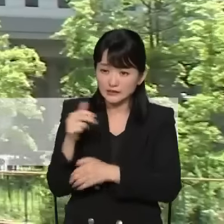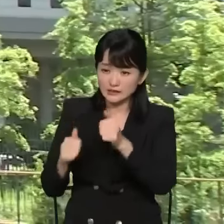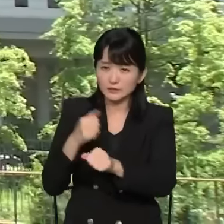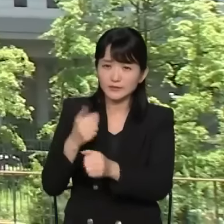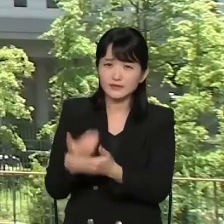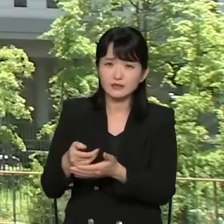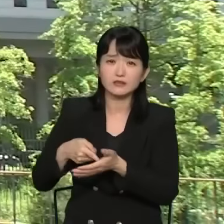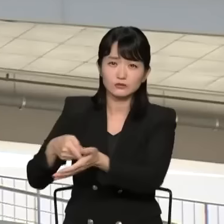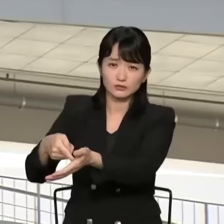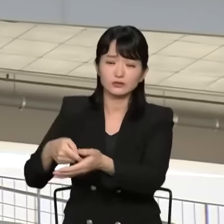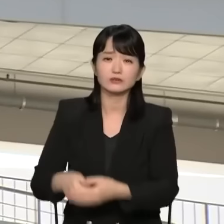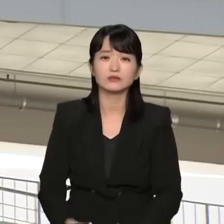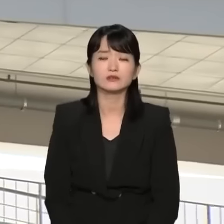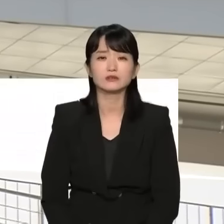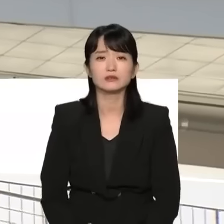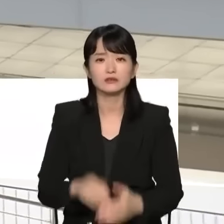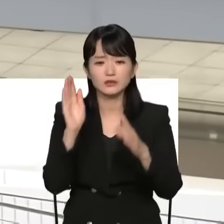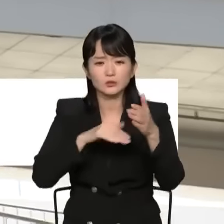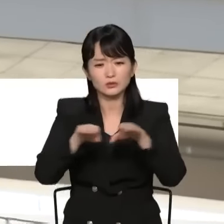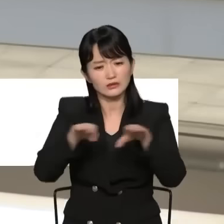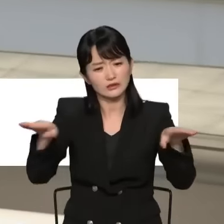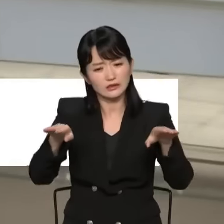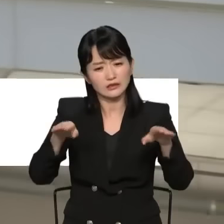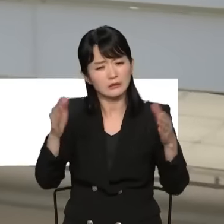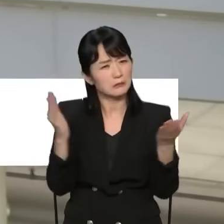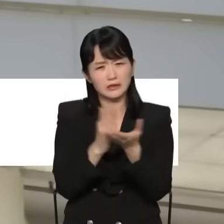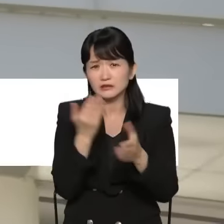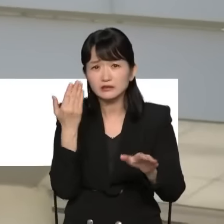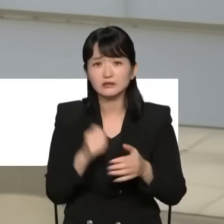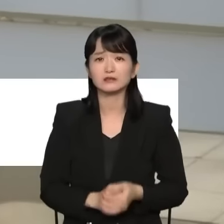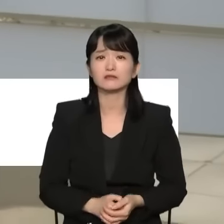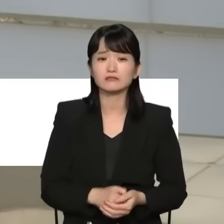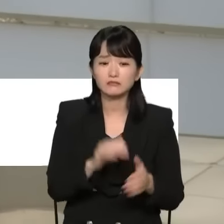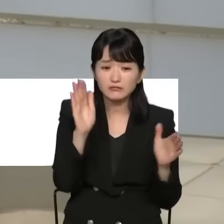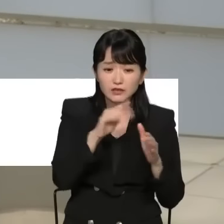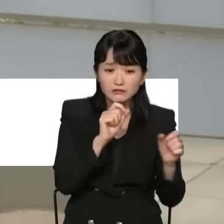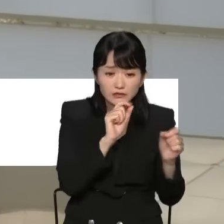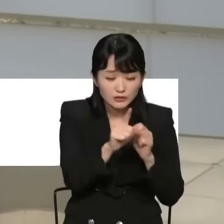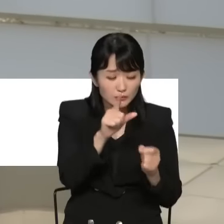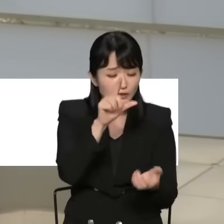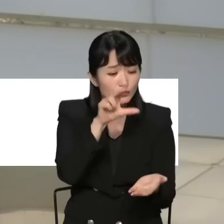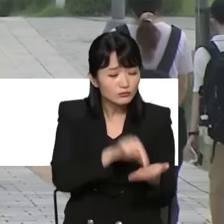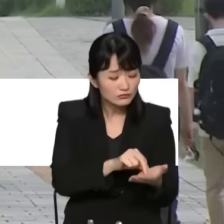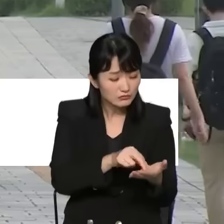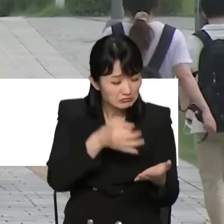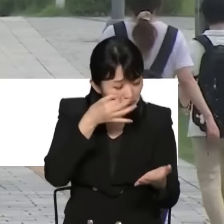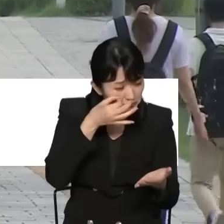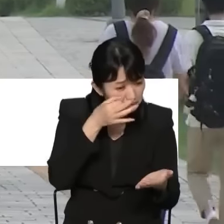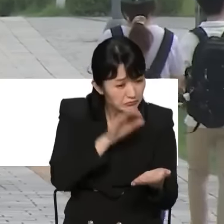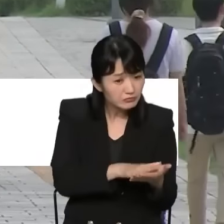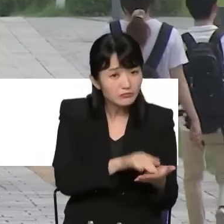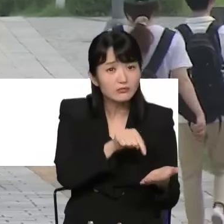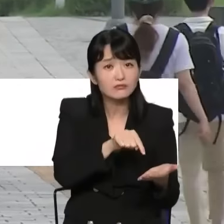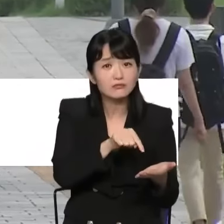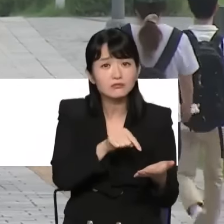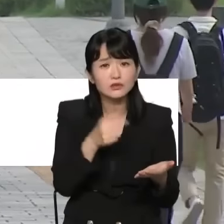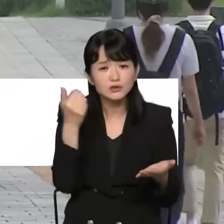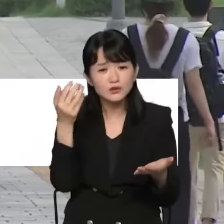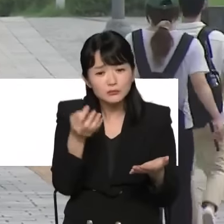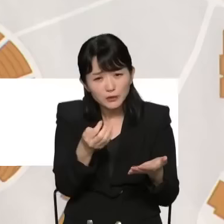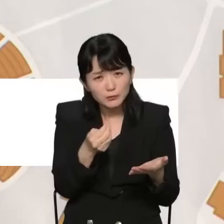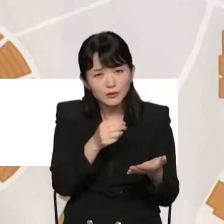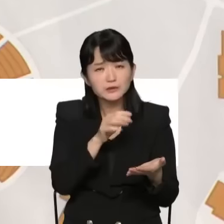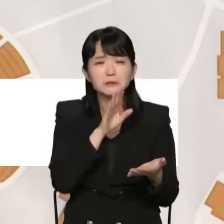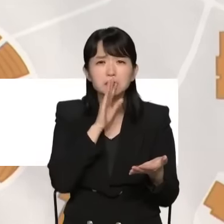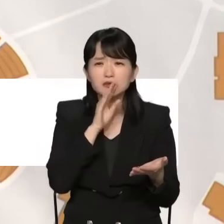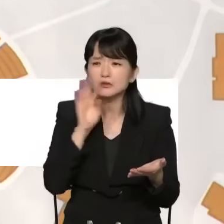요구하고 있습니다. 이건 공정성에서 이미 어긋난 거라 생각해요. 그 아이들이 이미 문제를 다 봤는데 이게 몇 번은 맞게 하고 이건 아닌